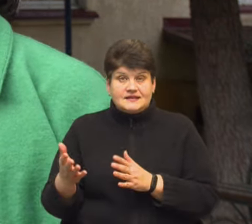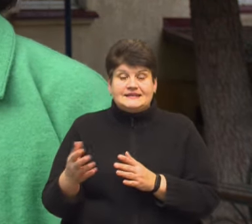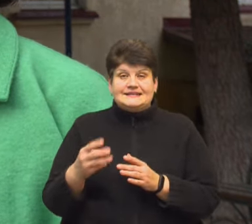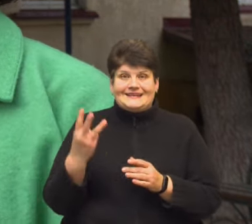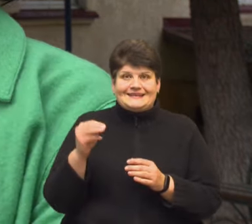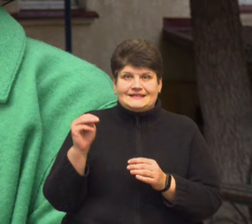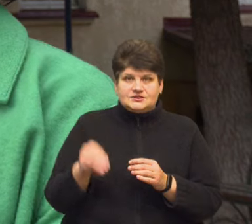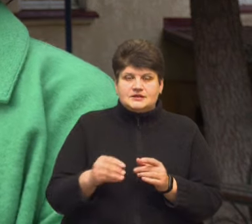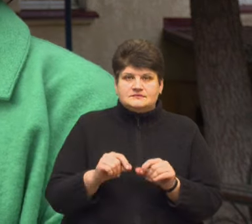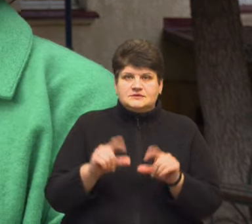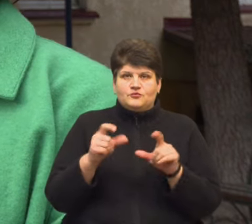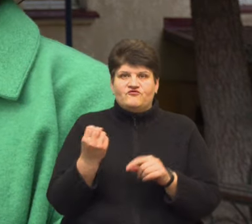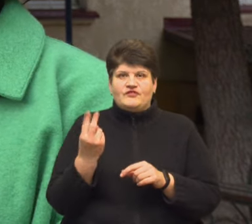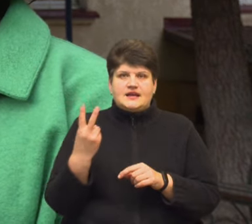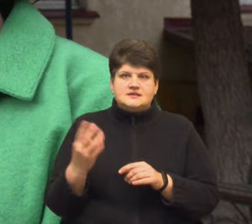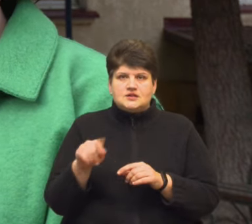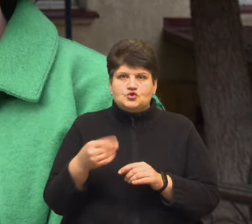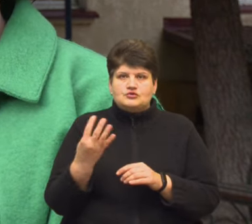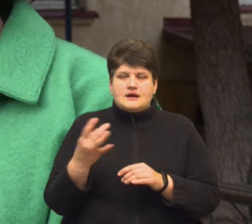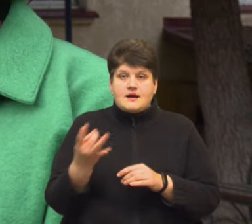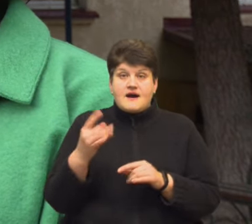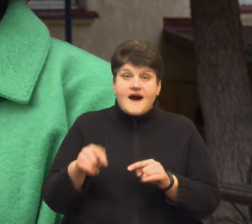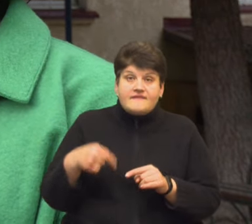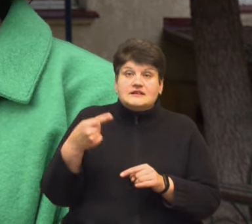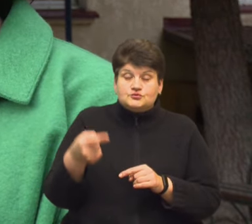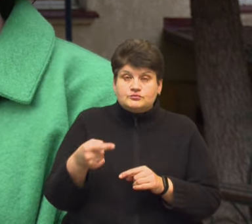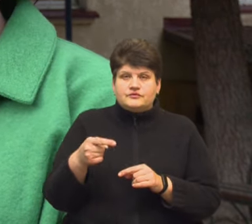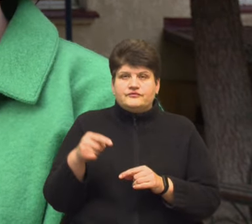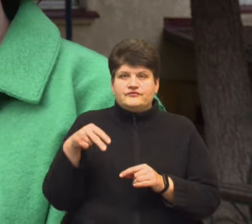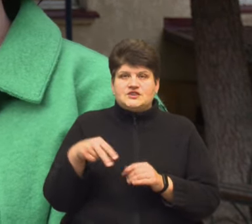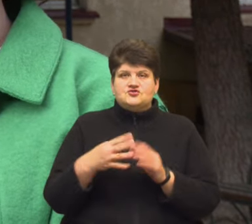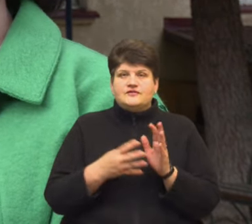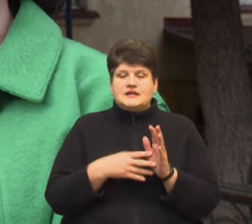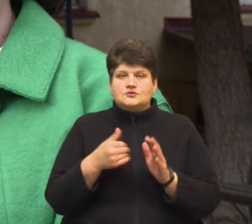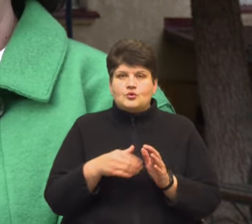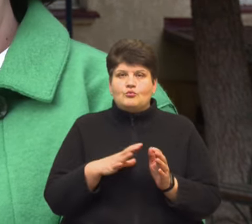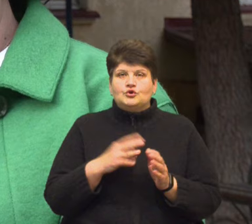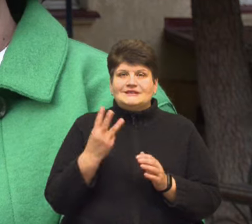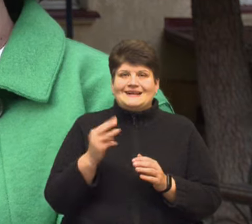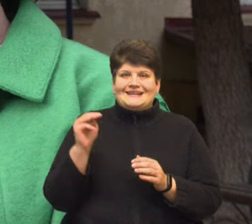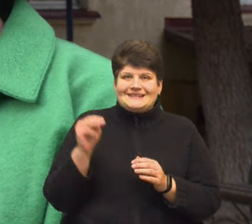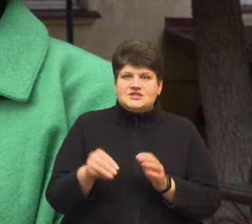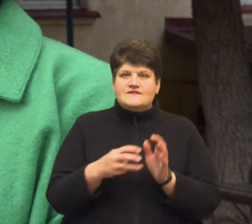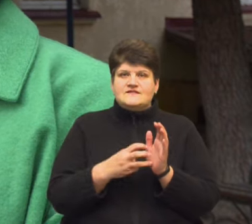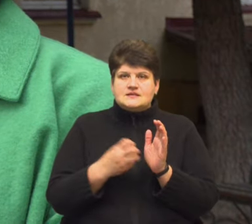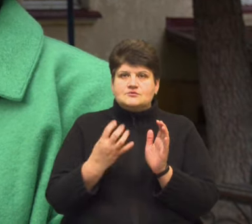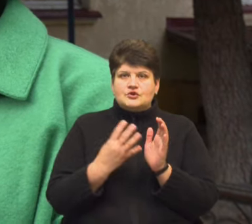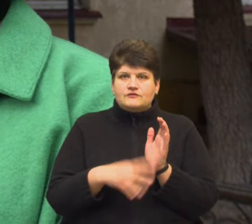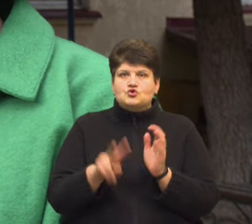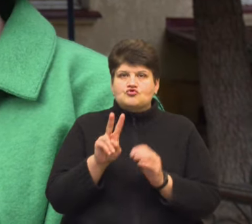12 і4 рази і в наступному 2019 році булори 3892